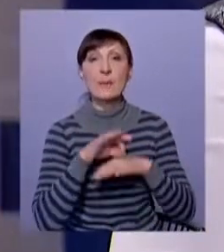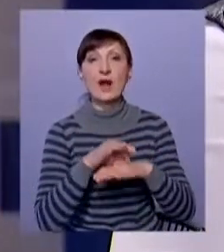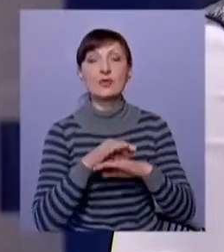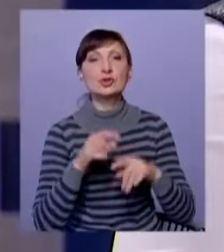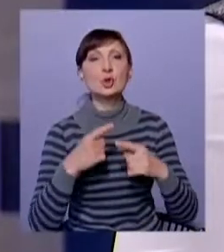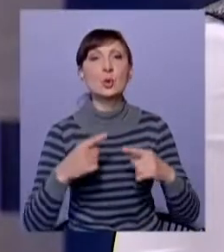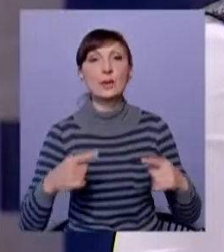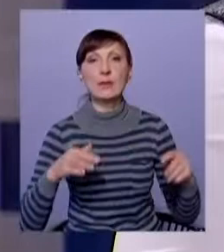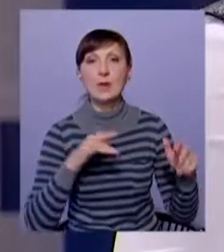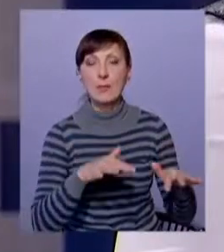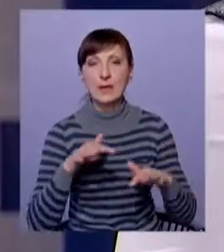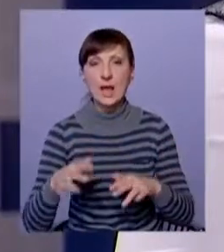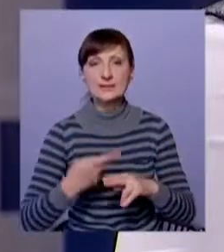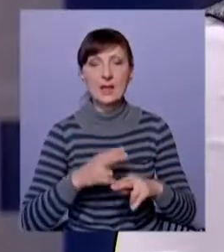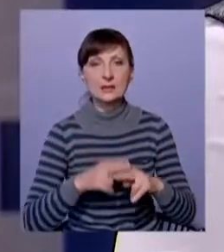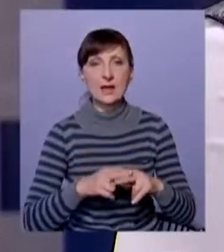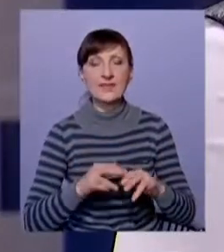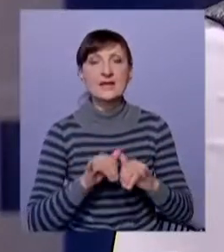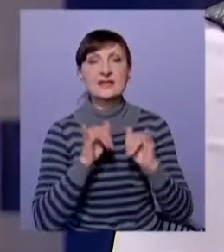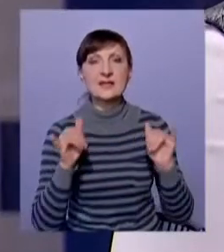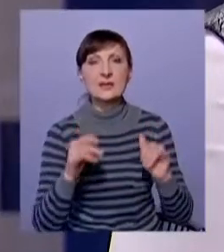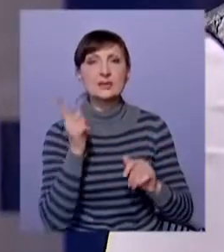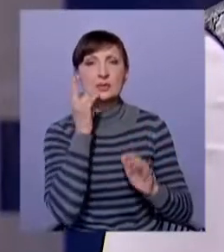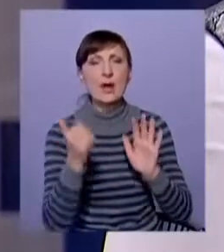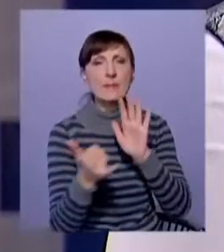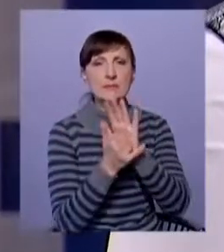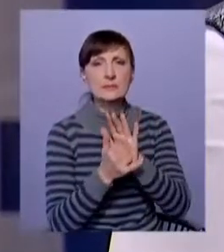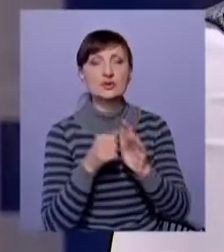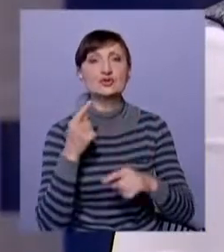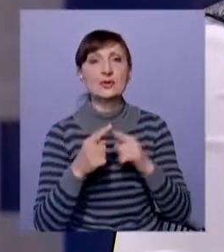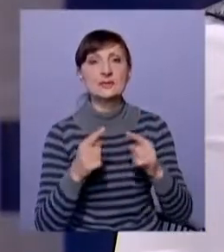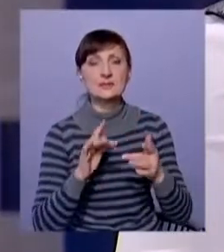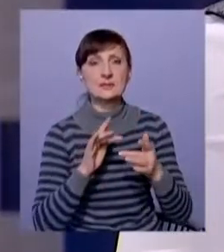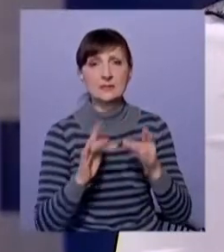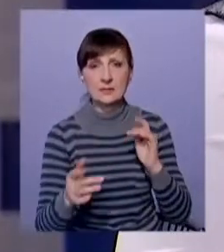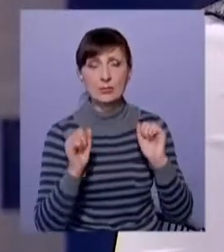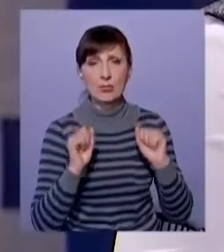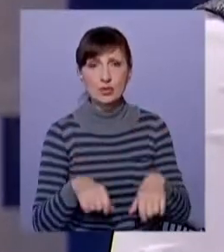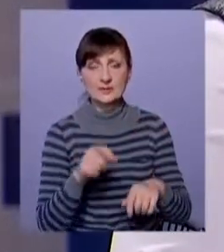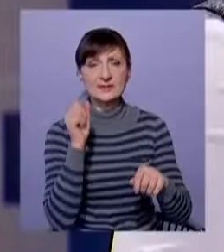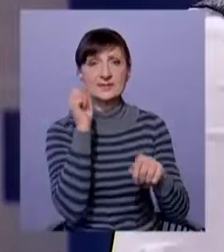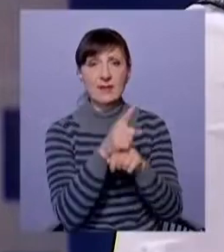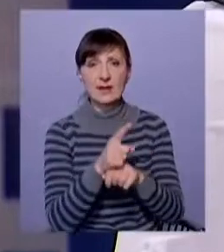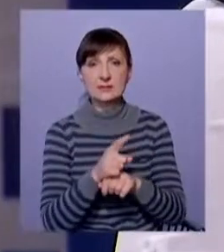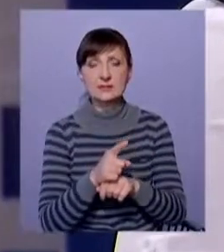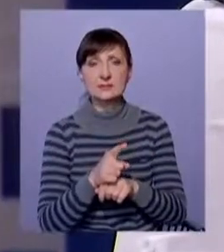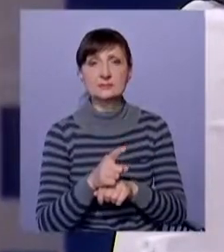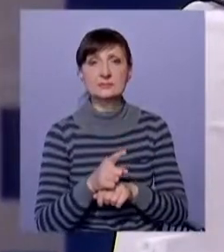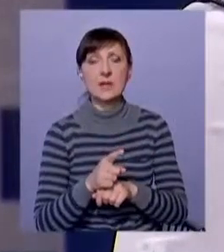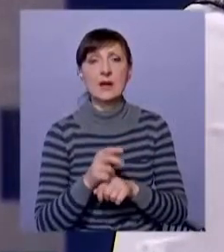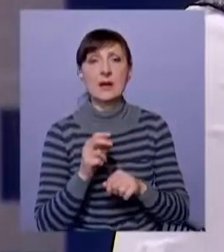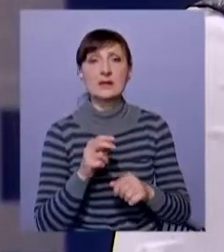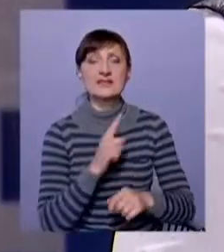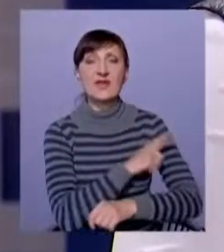других мероприятий. Это создание мобильных приложений, через mm-hmm. которые в онлайн-режиме, как мы и ранее говорили, могут